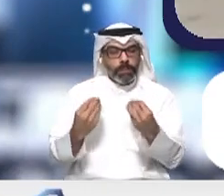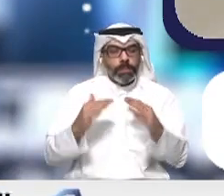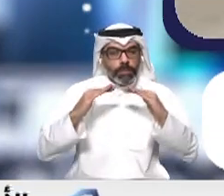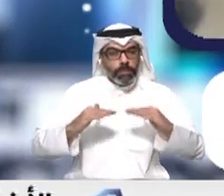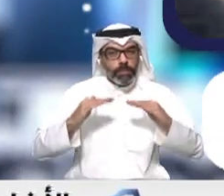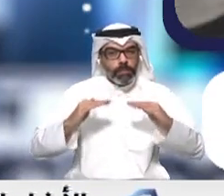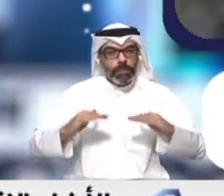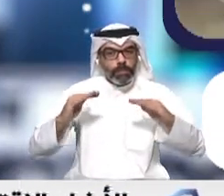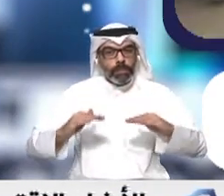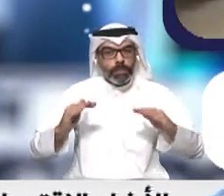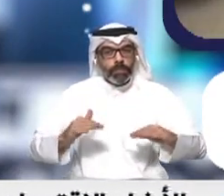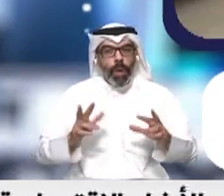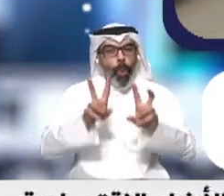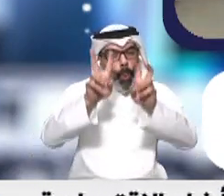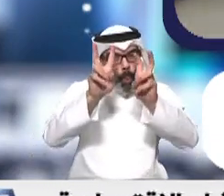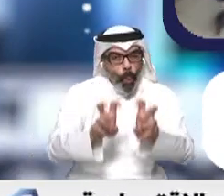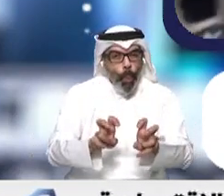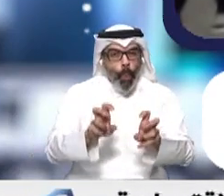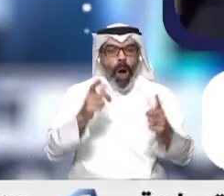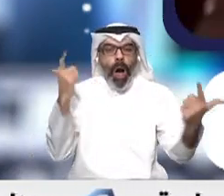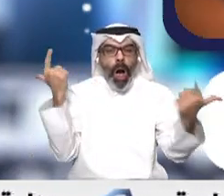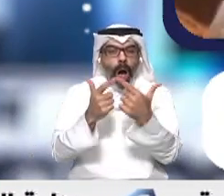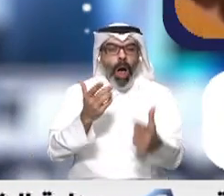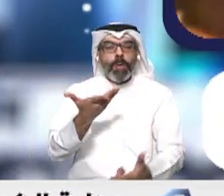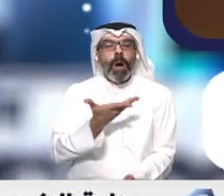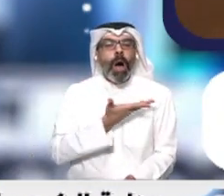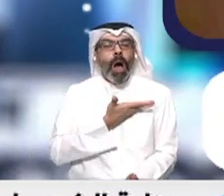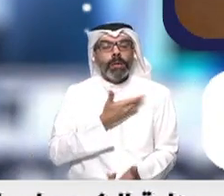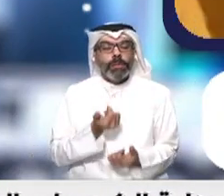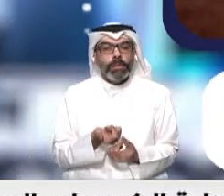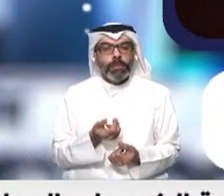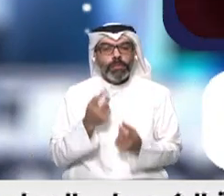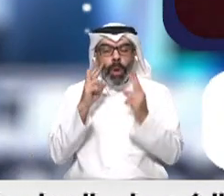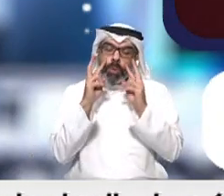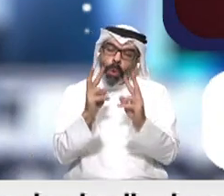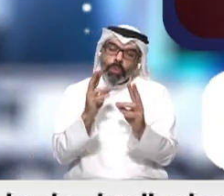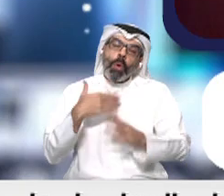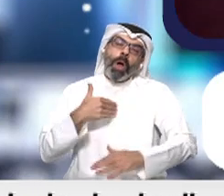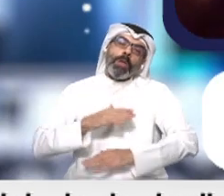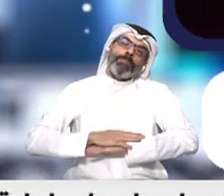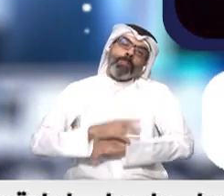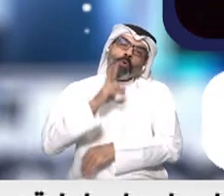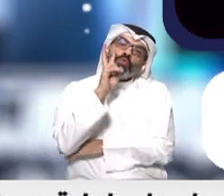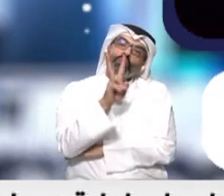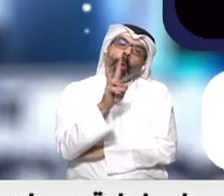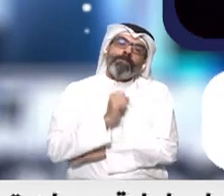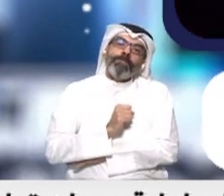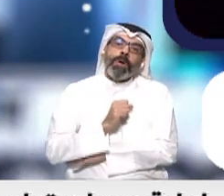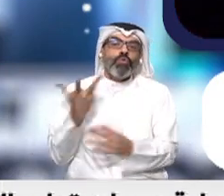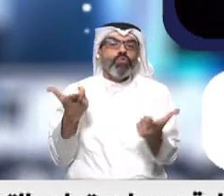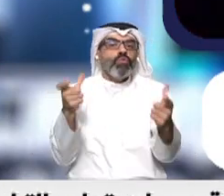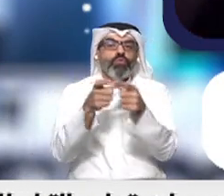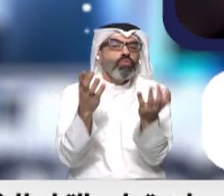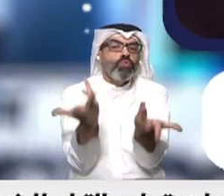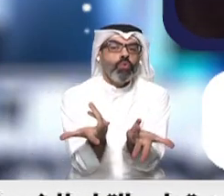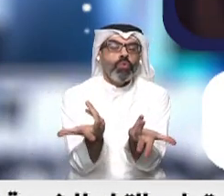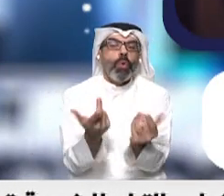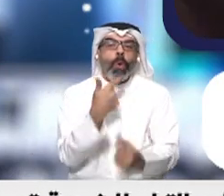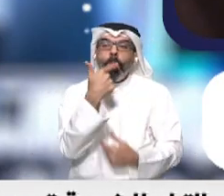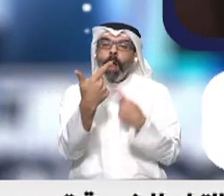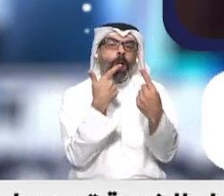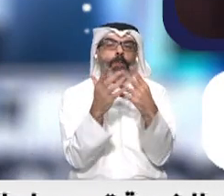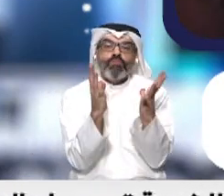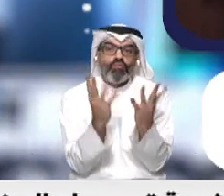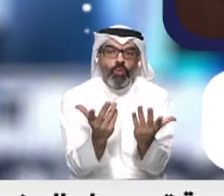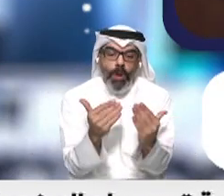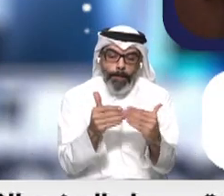المفاوضات بشأن وقف الحرب على غزة. دعينا ننتظر، وبالتأكيد الجوانب الإيجابية هذه بالتأكيد سيبنى عليها في المرحلة